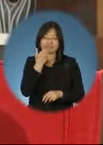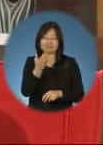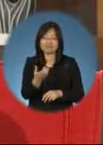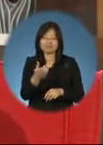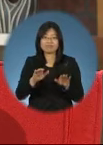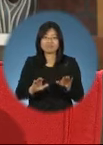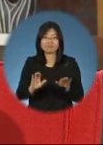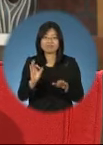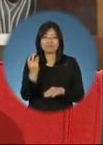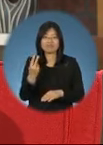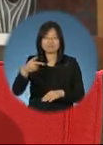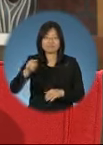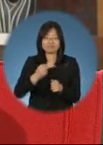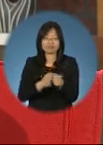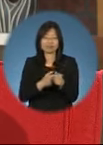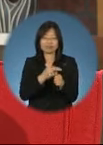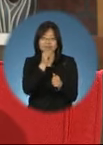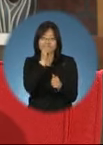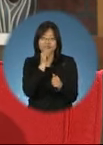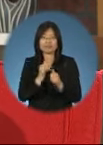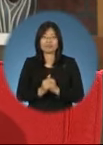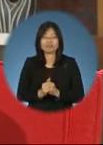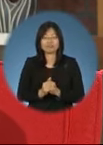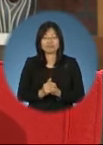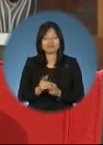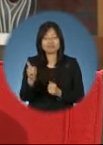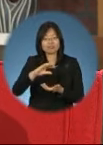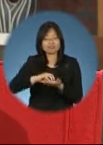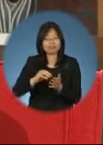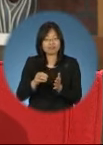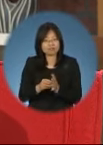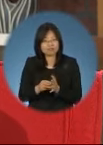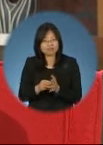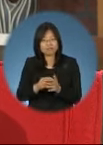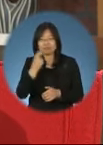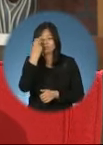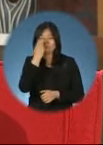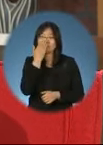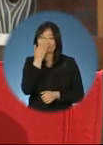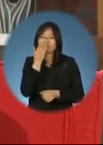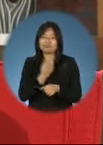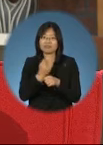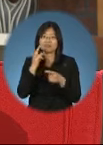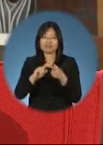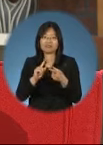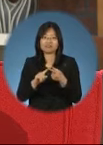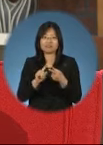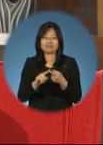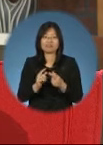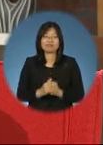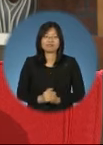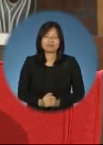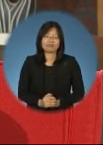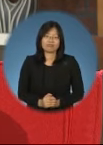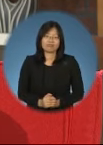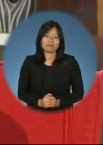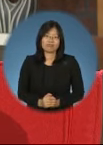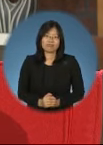요가 티처들 있고. 네, 네. 근데 얼마나 이제 그걸 관리해 주느냐. 예. 네.